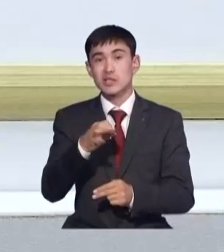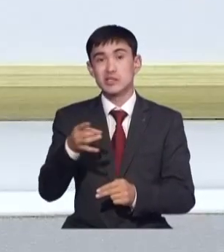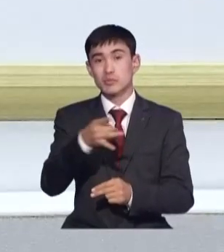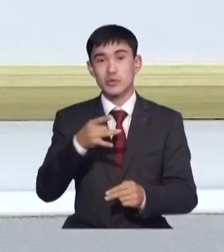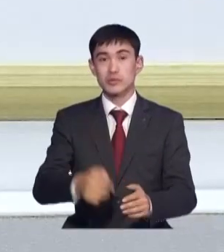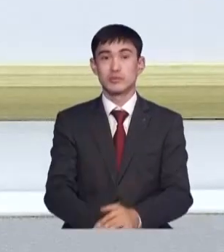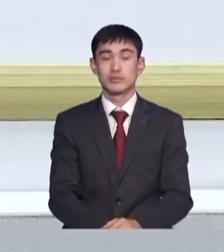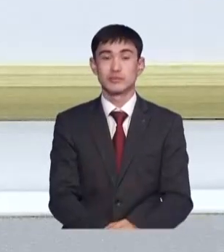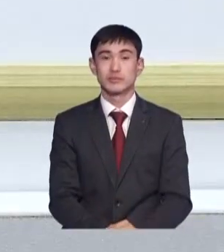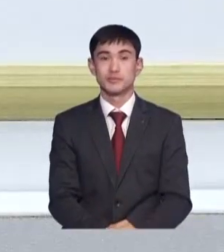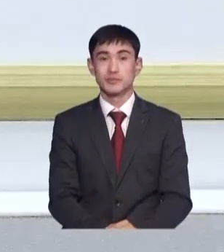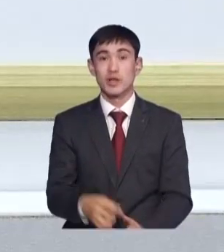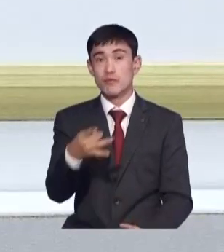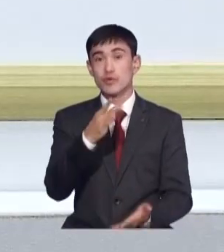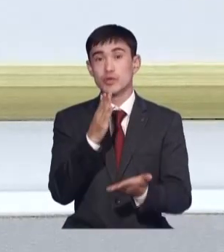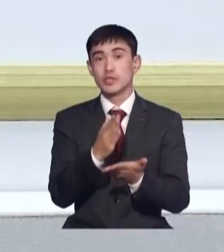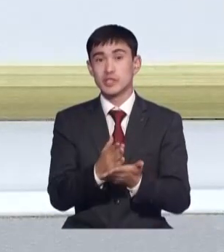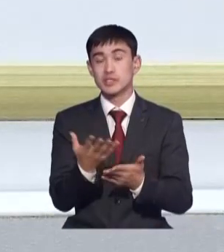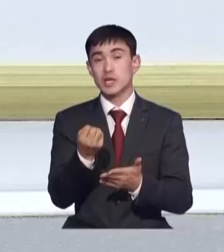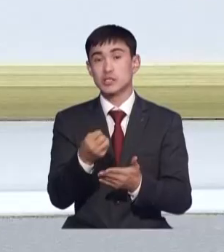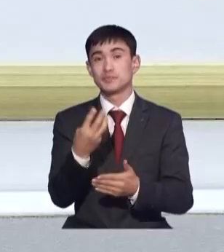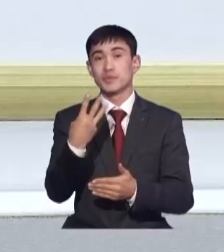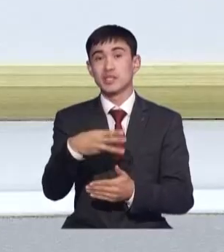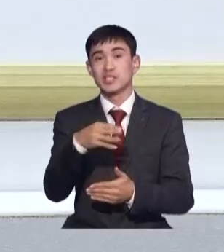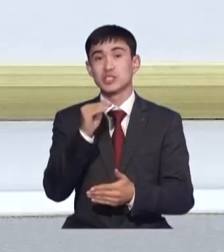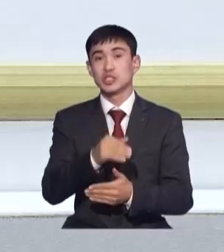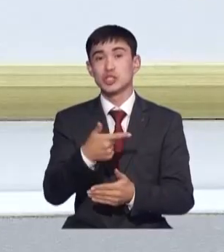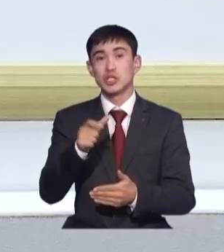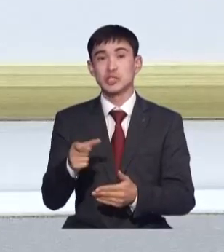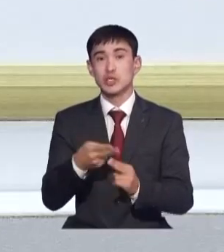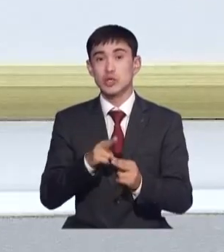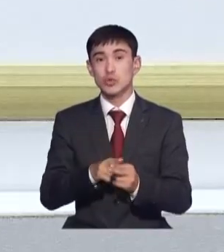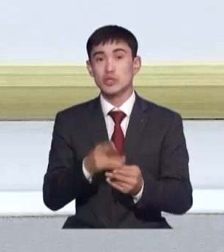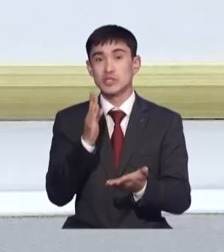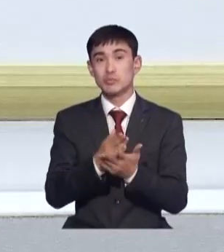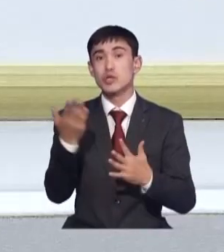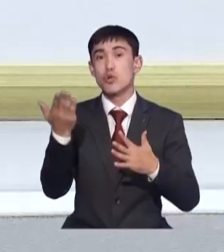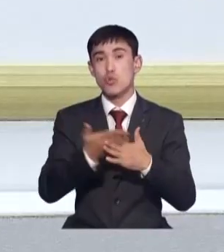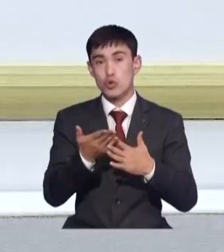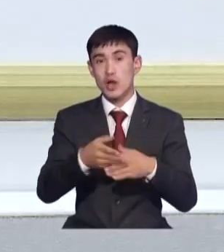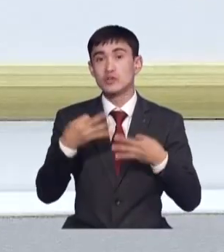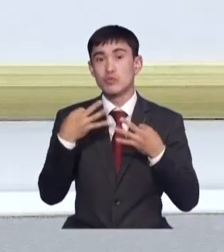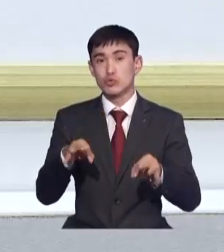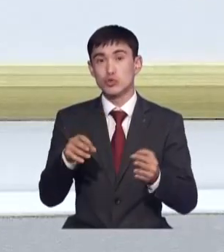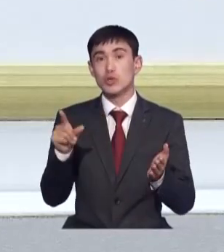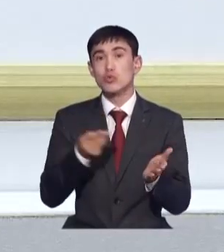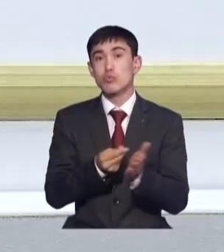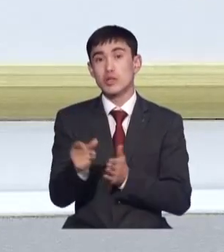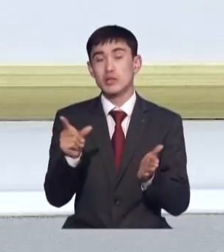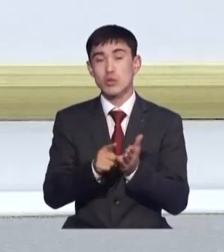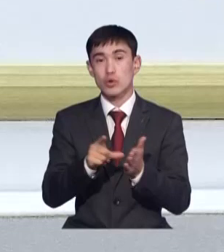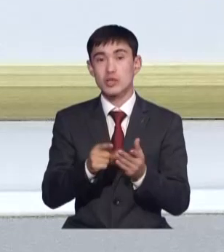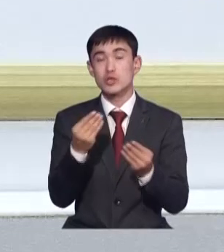и Вилийском районах. В регионе имеются также порядка 30 тысяч граждан, которые имеют льготы и освобождены от